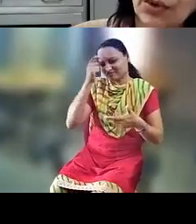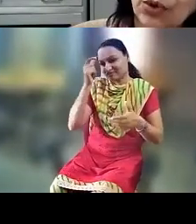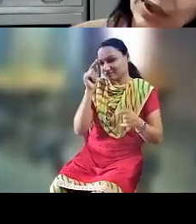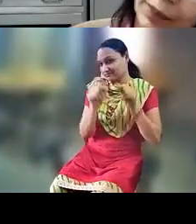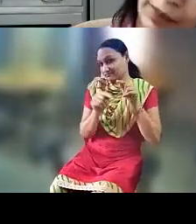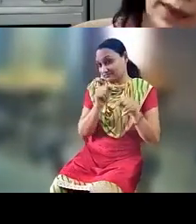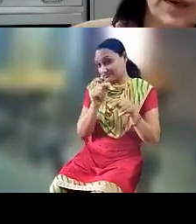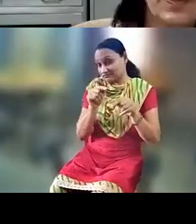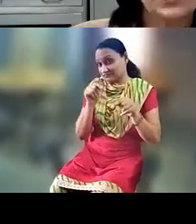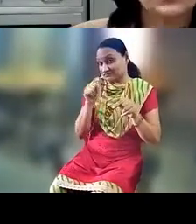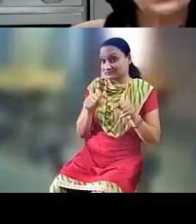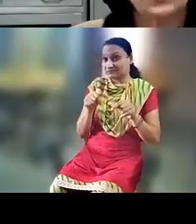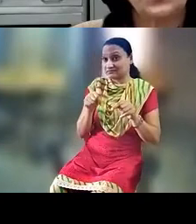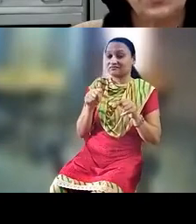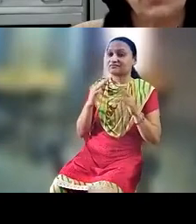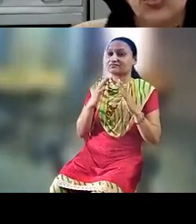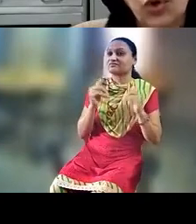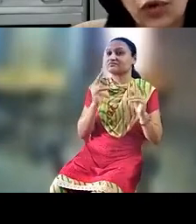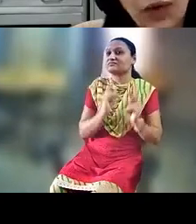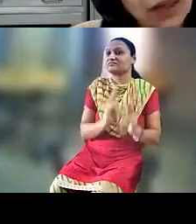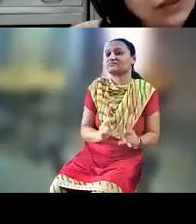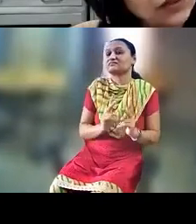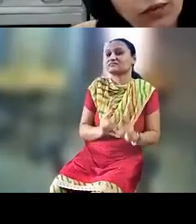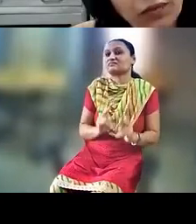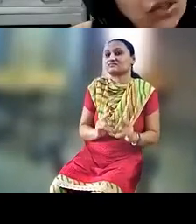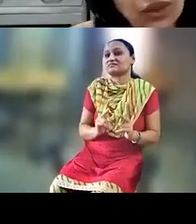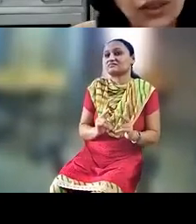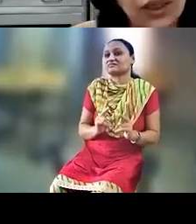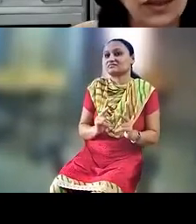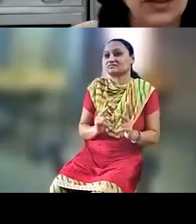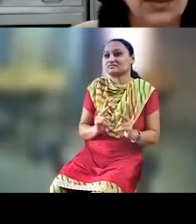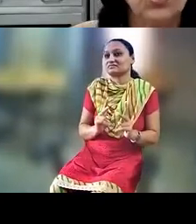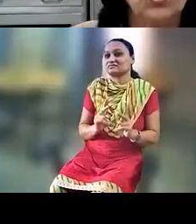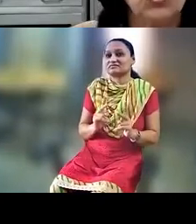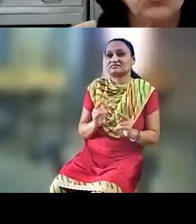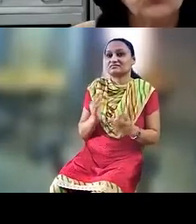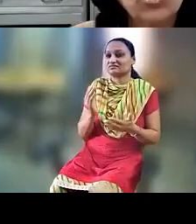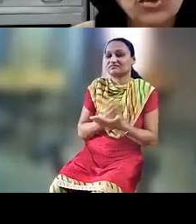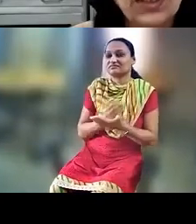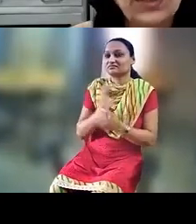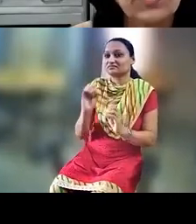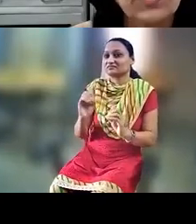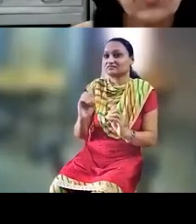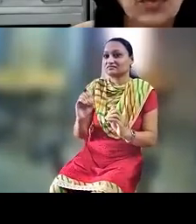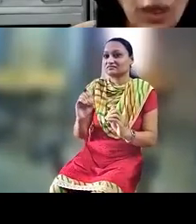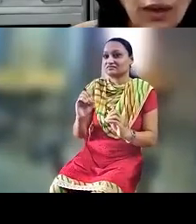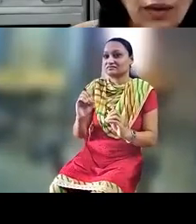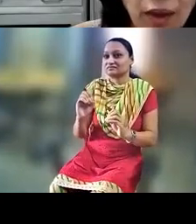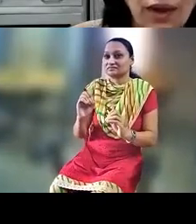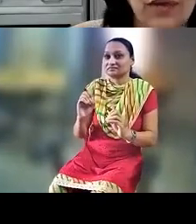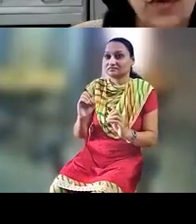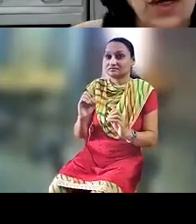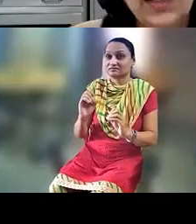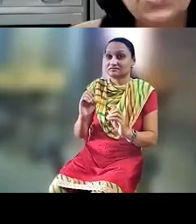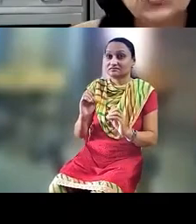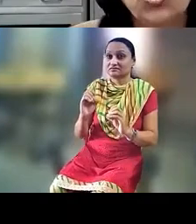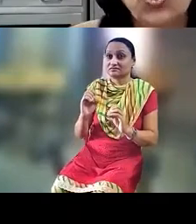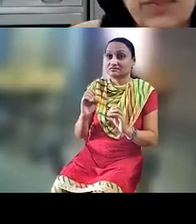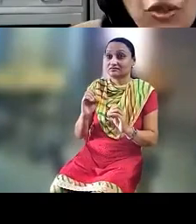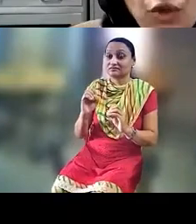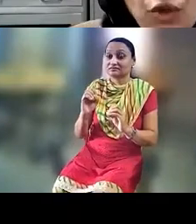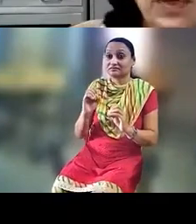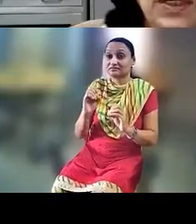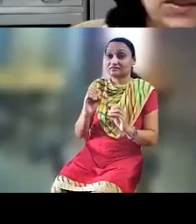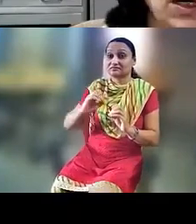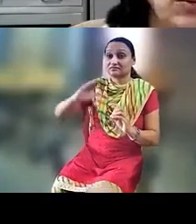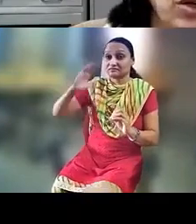अब उनको घर पे ही रहना पड़ता था सारा टाइम, उनको वो वहां से वो बच नहीं सकती थी। और उससे ये वायलेंस जो कि